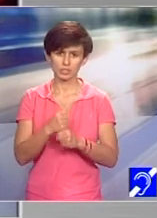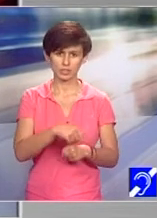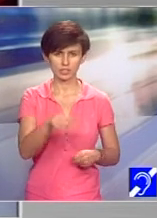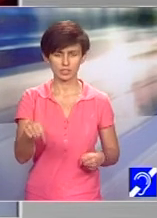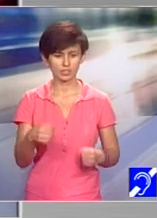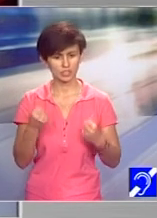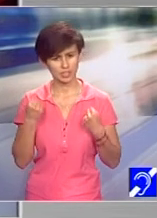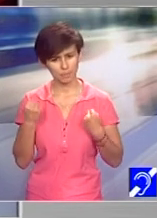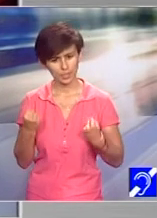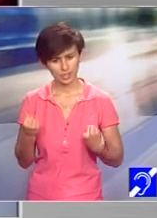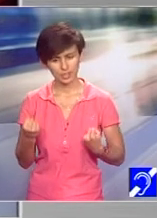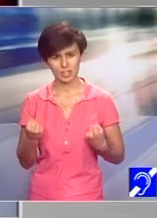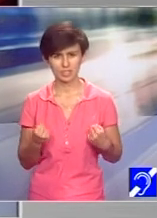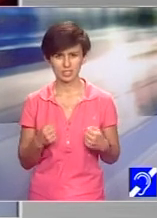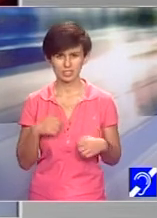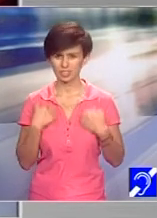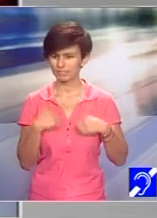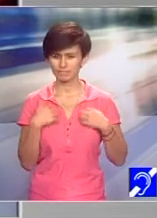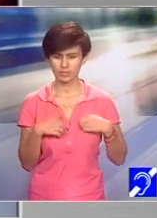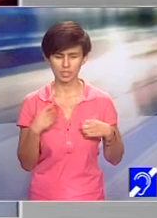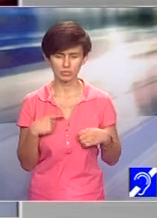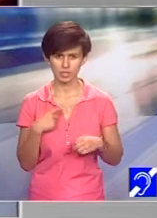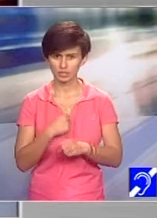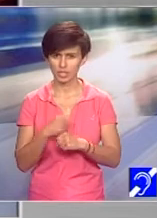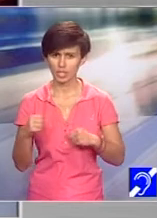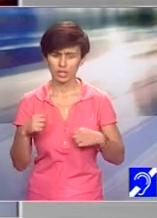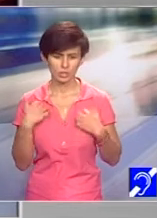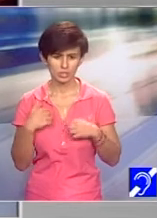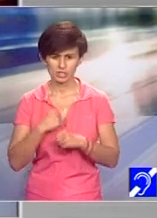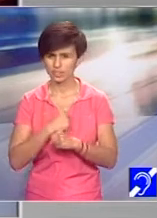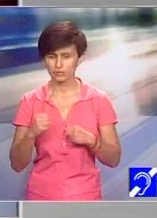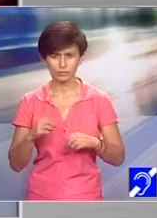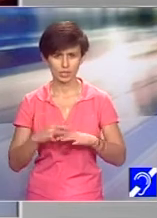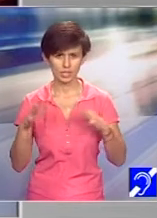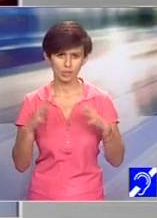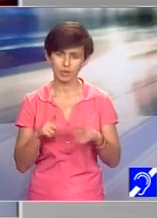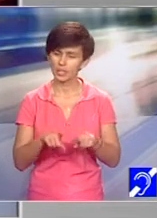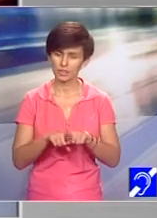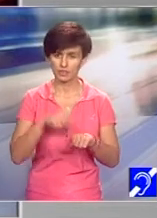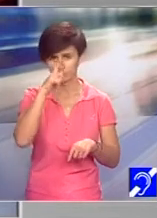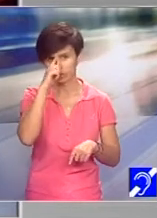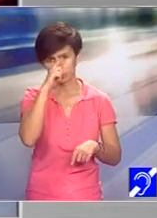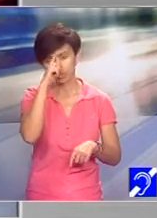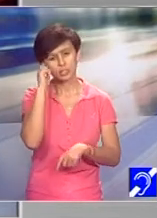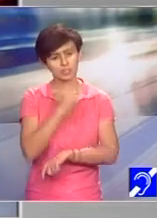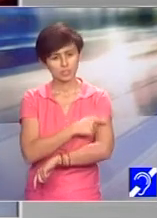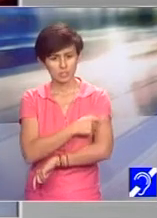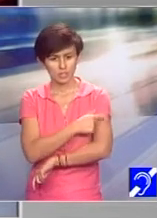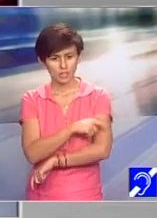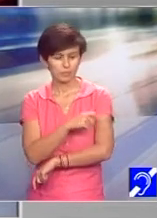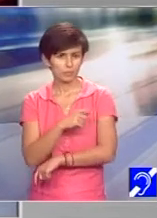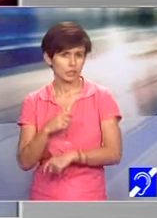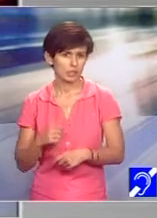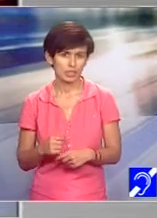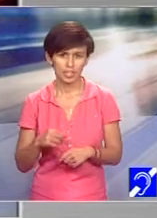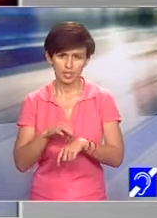reziste, este un stres infernal pentru ei în trafic, pentru asistenți, din nou, medici sunt trei pe tură, ca să vă spun așa,